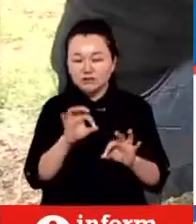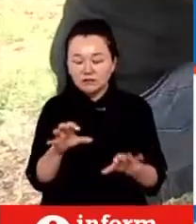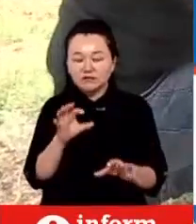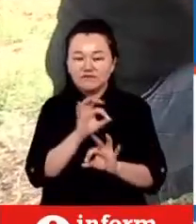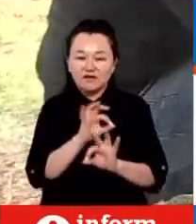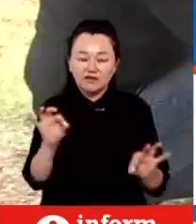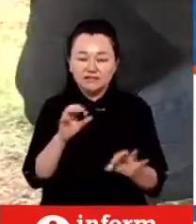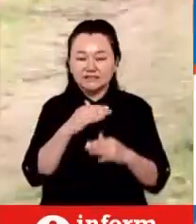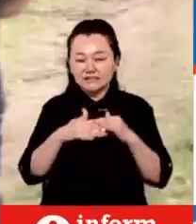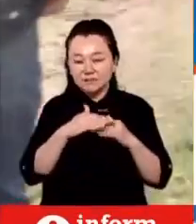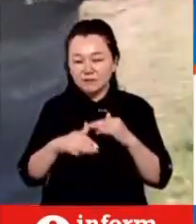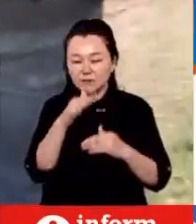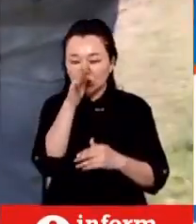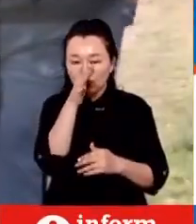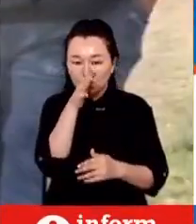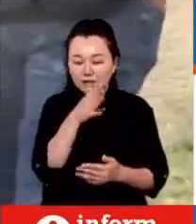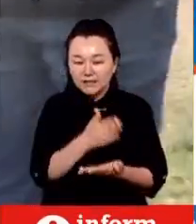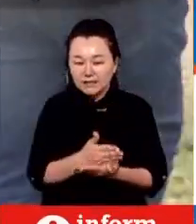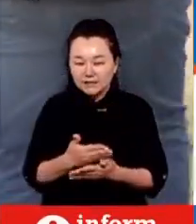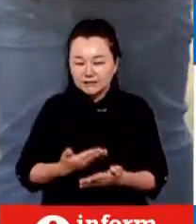с великолепным степным юмором